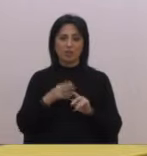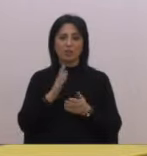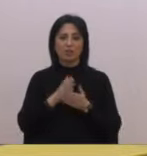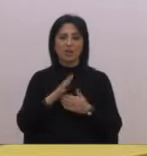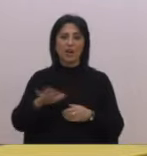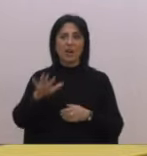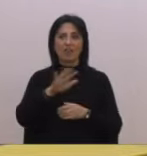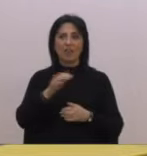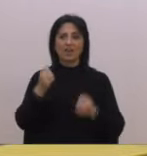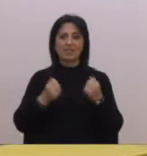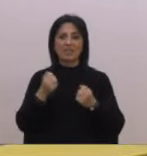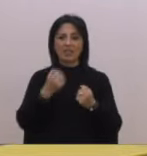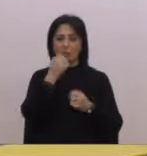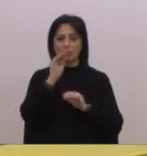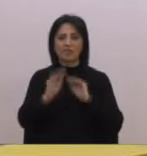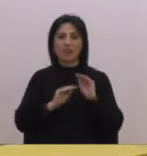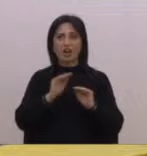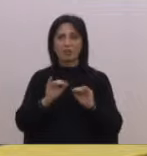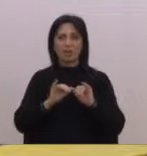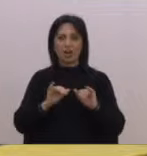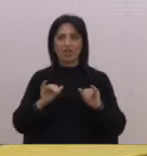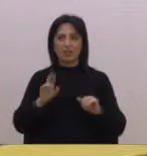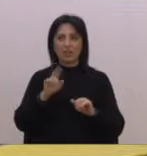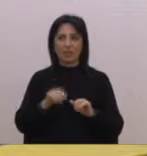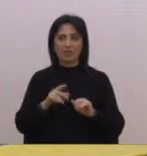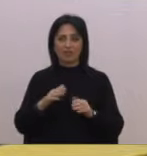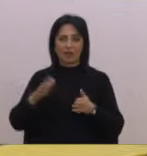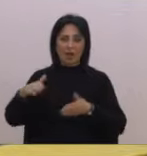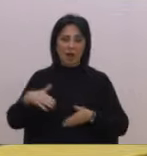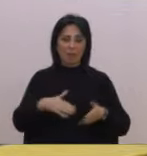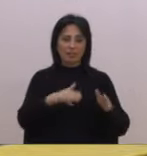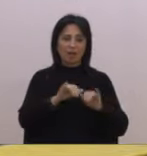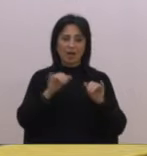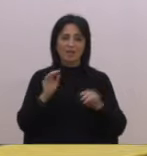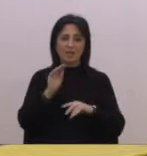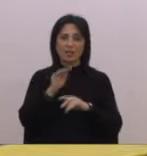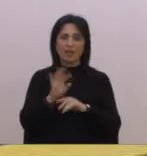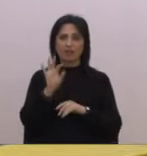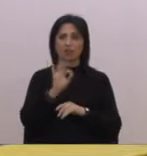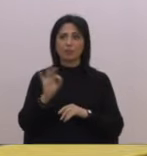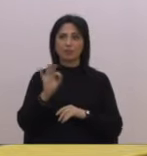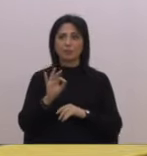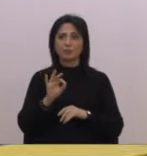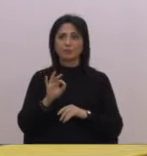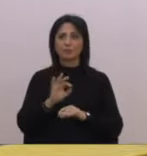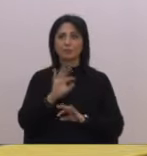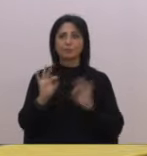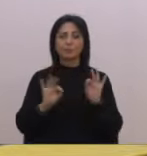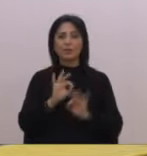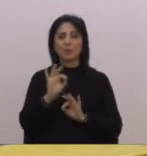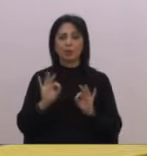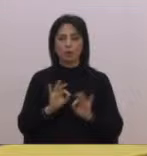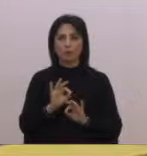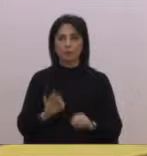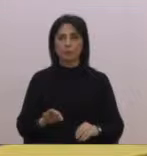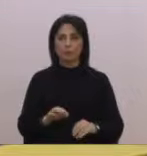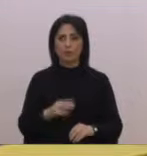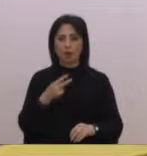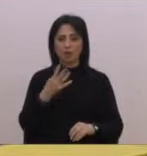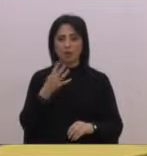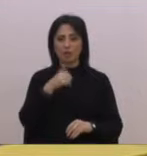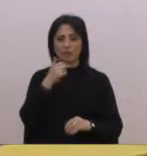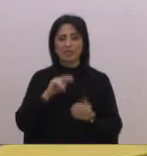ქვეყნის სატრანსპორტო ინფრასტრუქტურის განვითარება და გამტარიანობის გაზდასთან დაკავშირებული პროექტები. 24